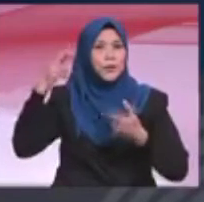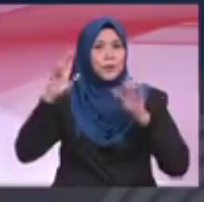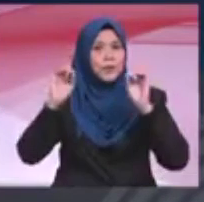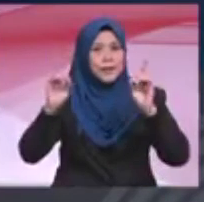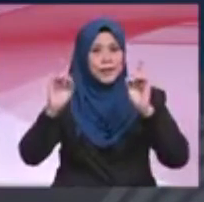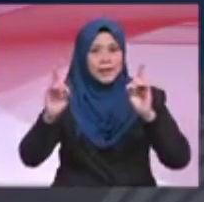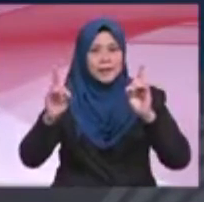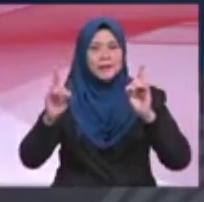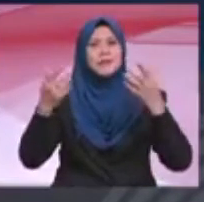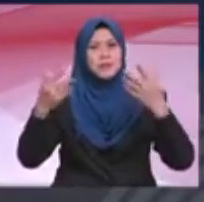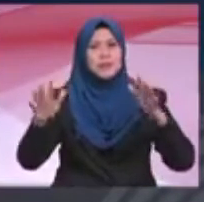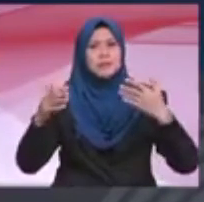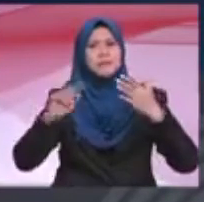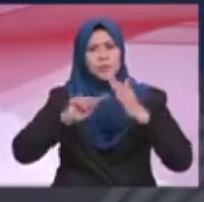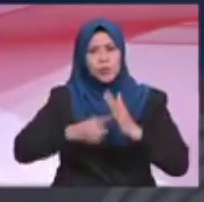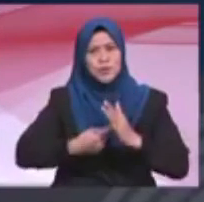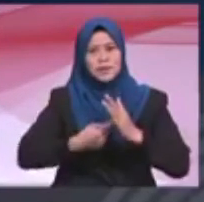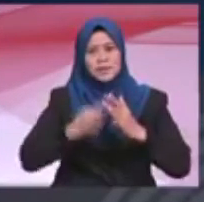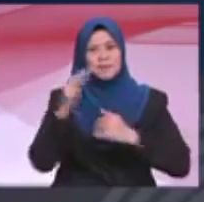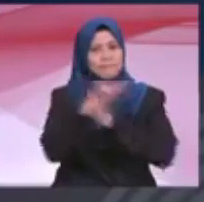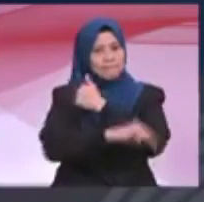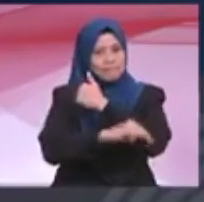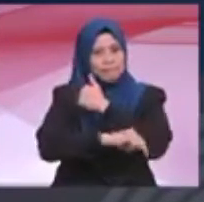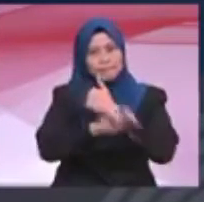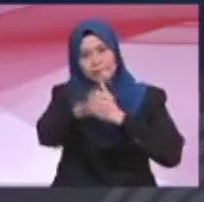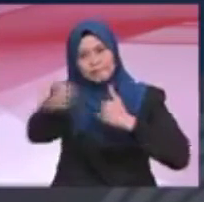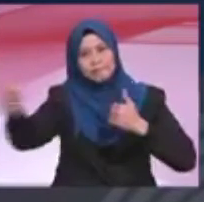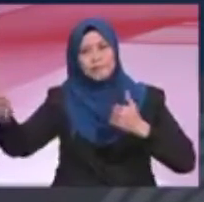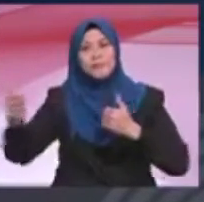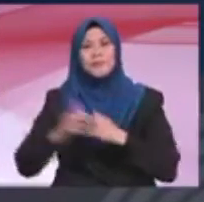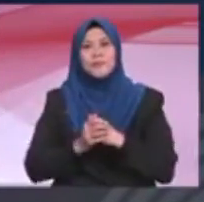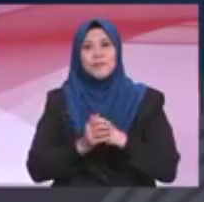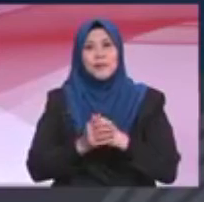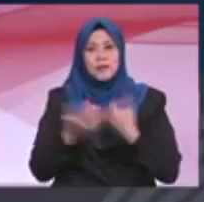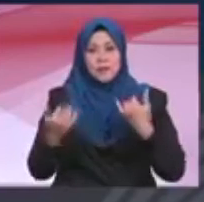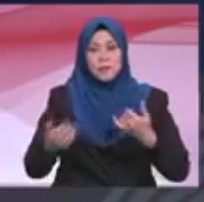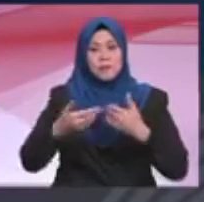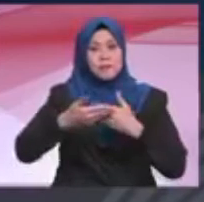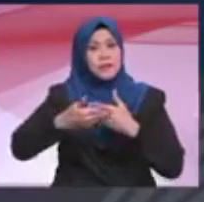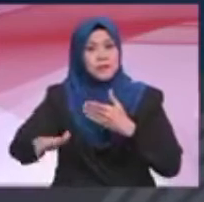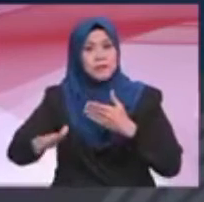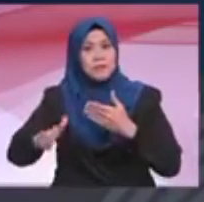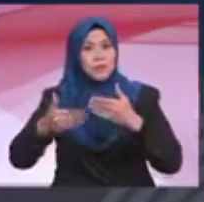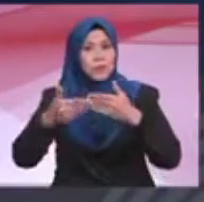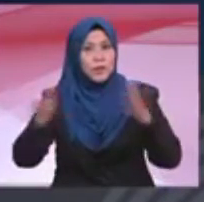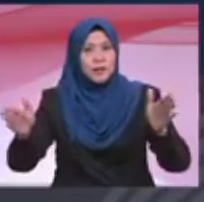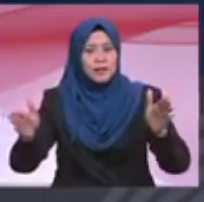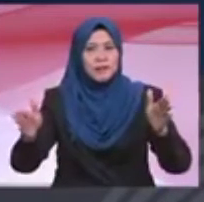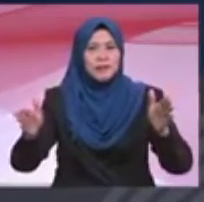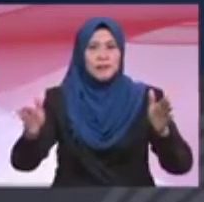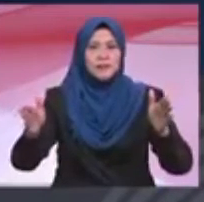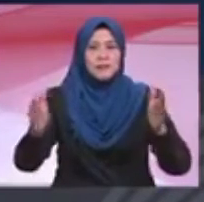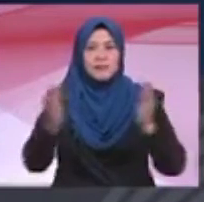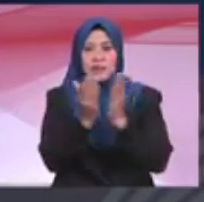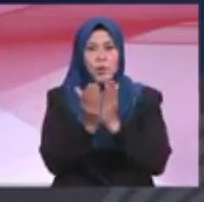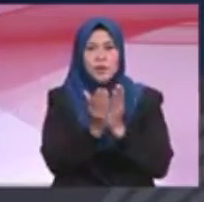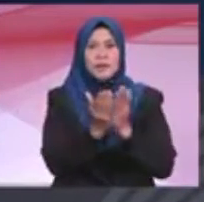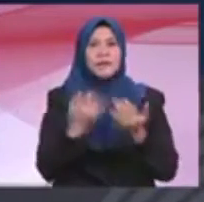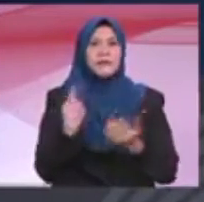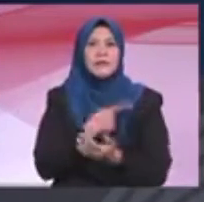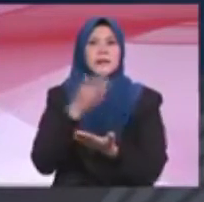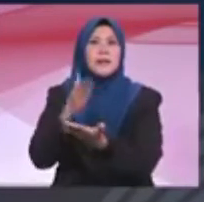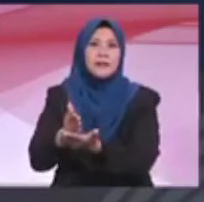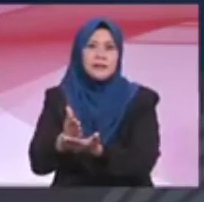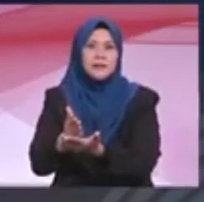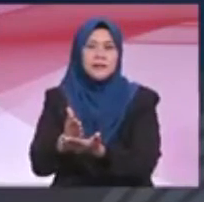dilaksanakan di beberapa buah negeri sebelum ini, tetapi selepas sekolah dibuka semula, kita hentikan radio pendidikan, dan